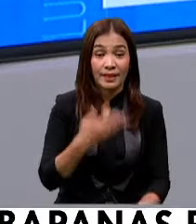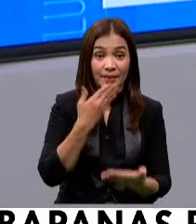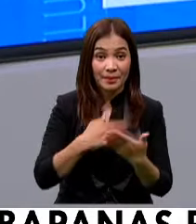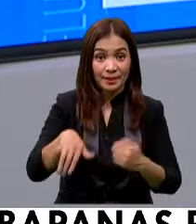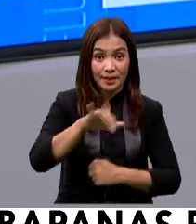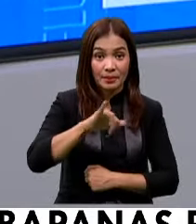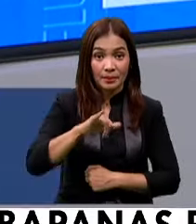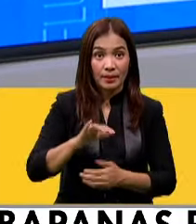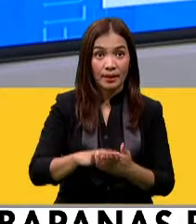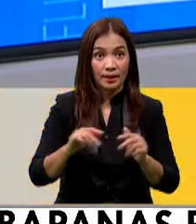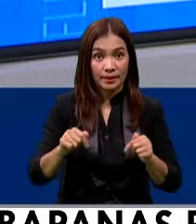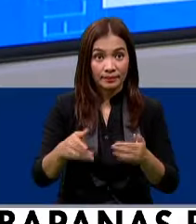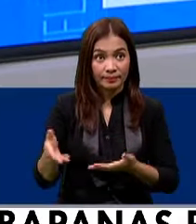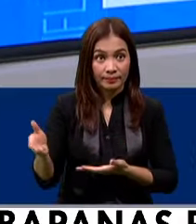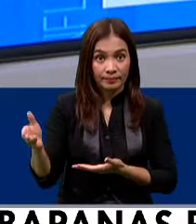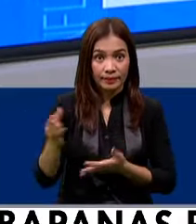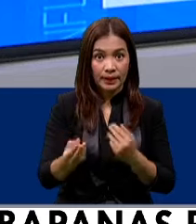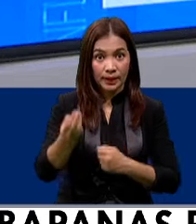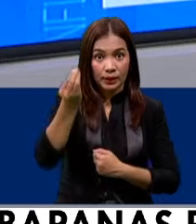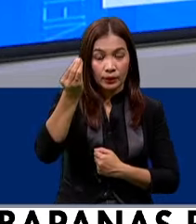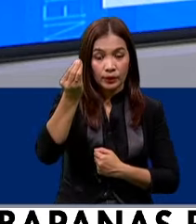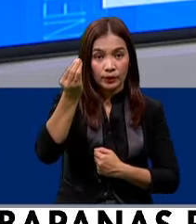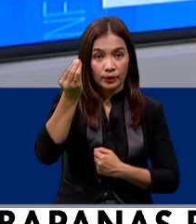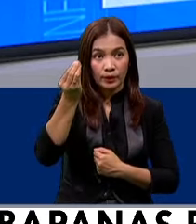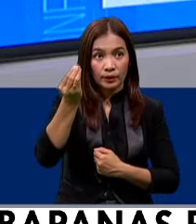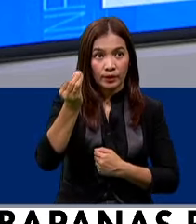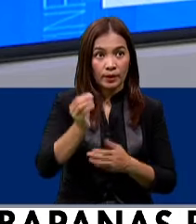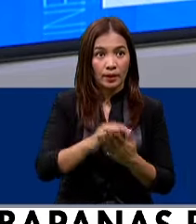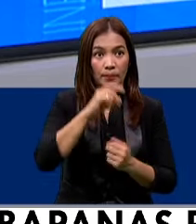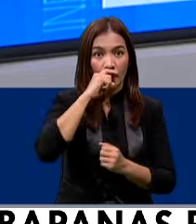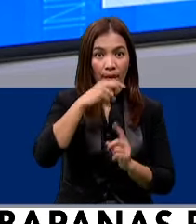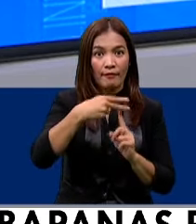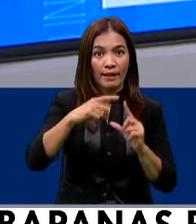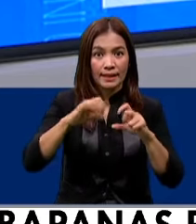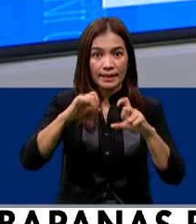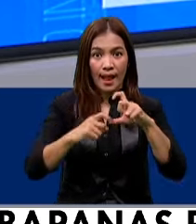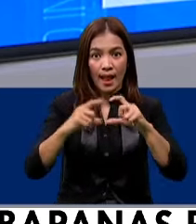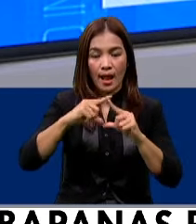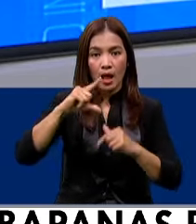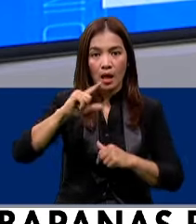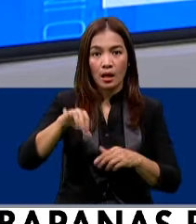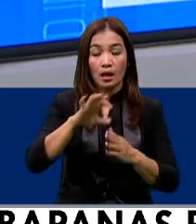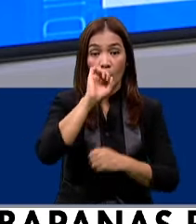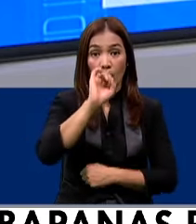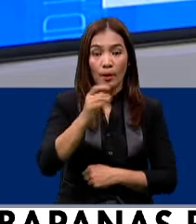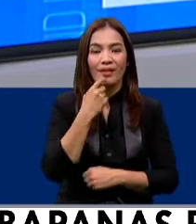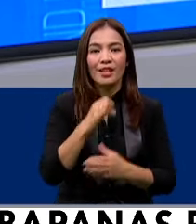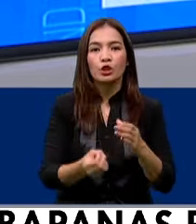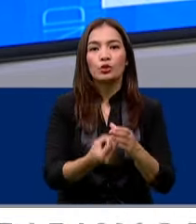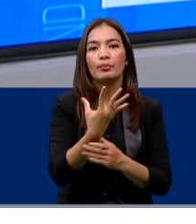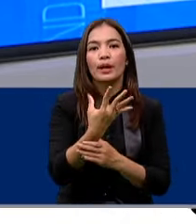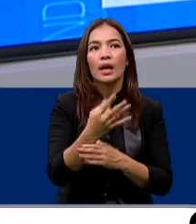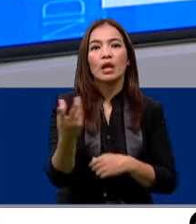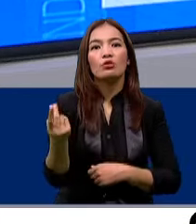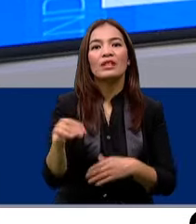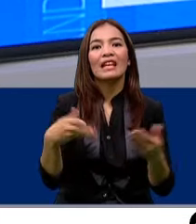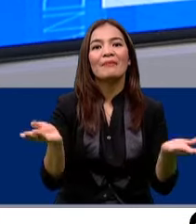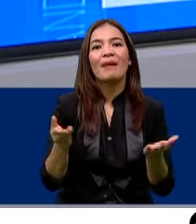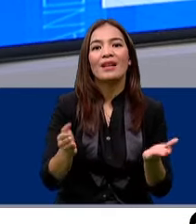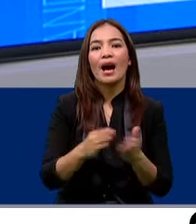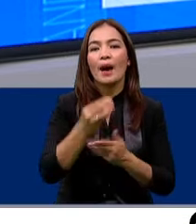bersama kami saya masih bersama dengan direktur eksekutif next Policy Fitra Faisal membicarakan sumber anggaran untuk program makan siang gratis Mas Fitra